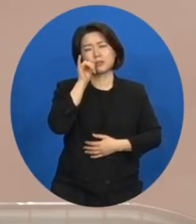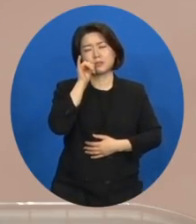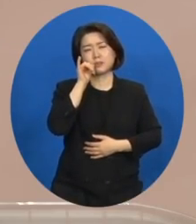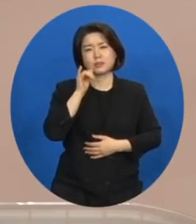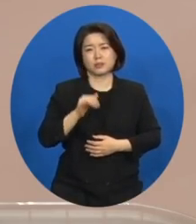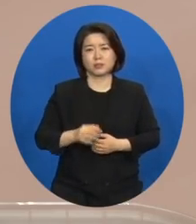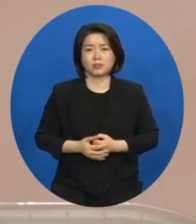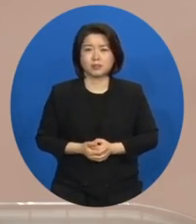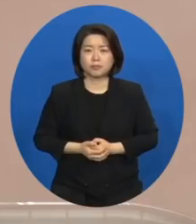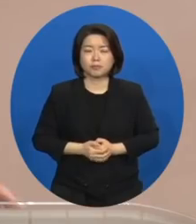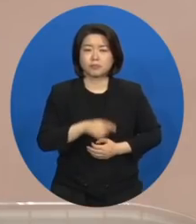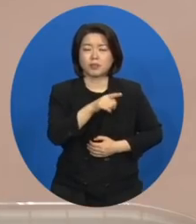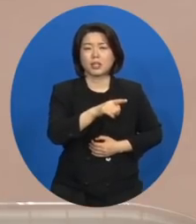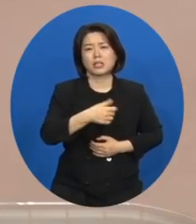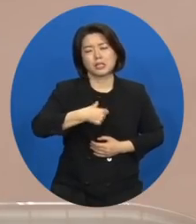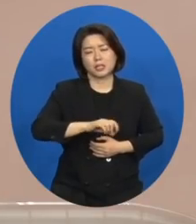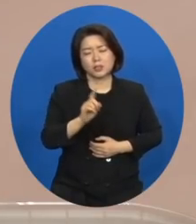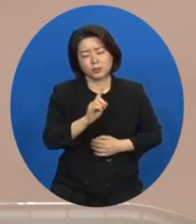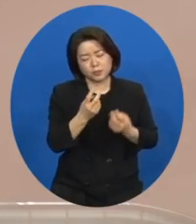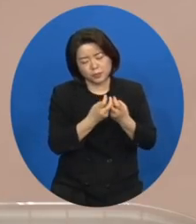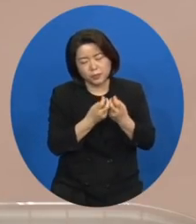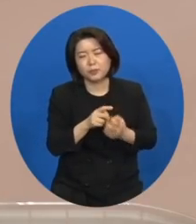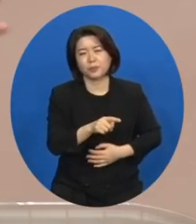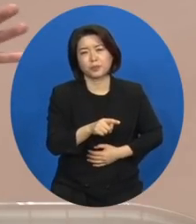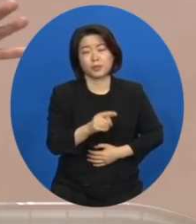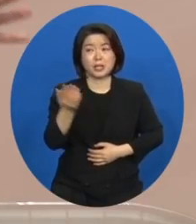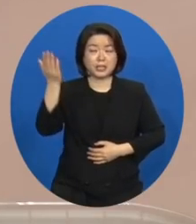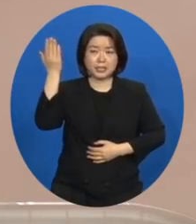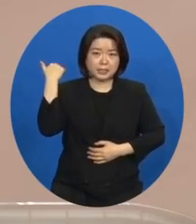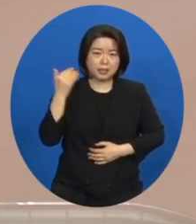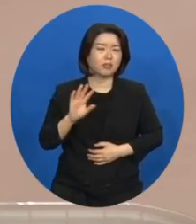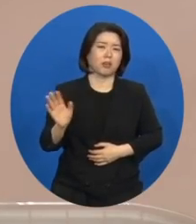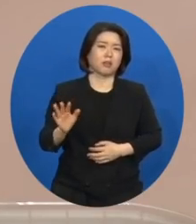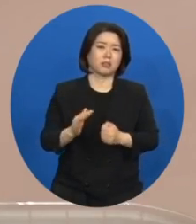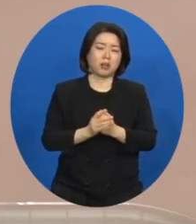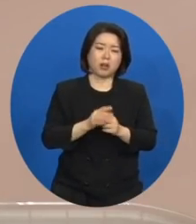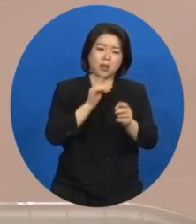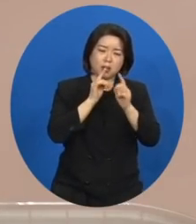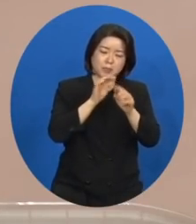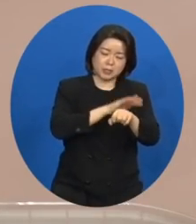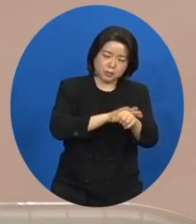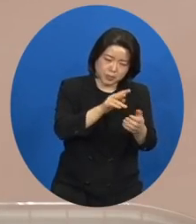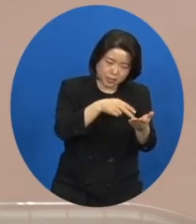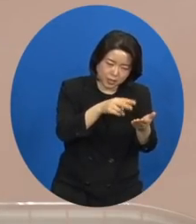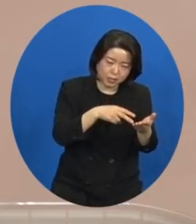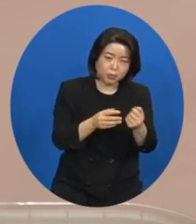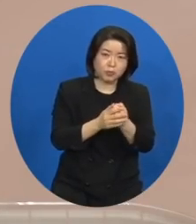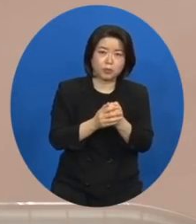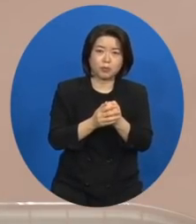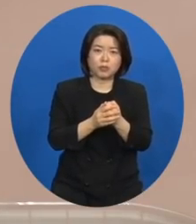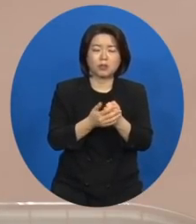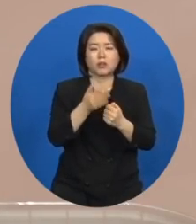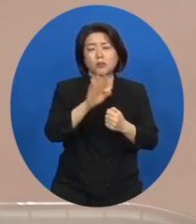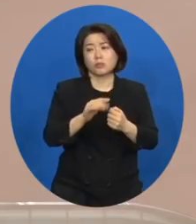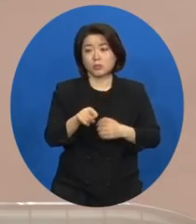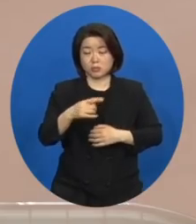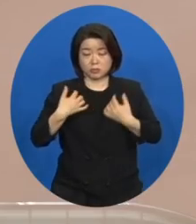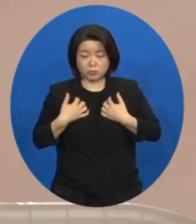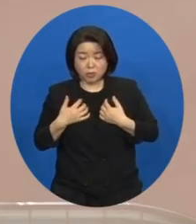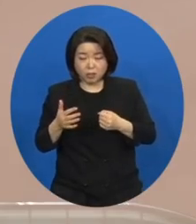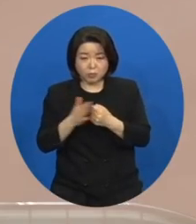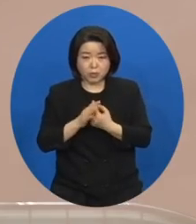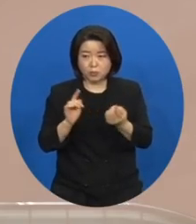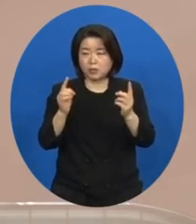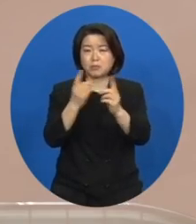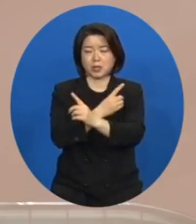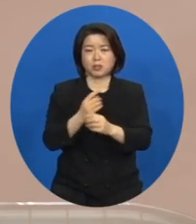어떻게 될까요 예전엔 그렇지 않았다는 거야 말씀도 있고 막 그랬던 아이가 편하게 된겁니다 써 떨면 이게 지금 코로나